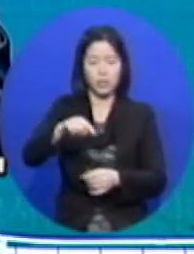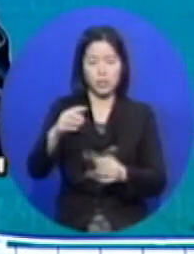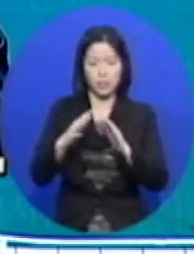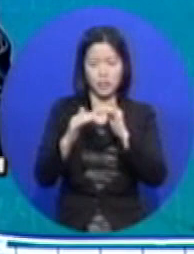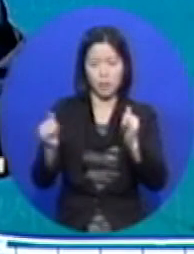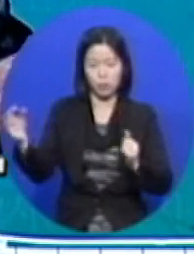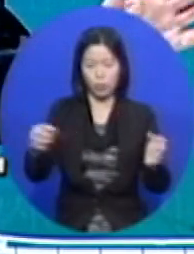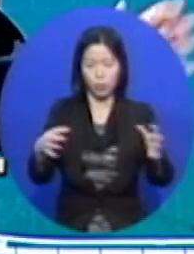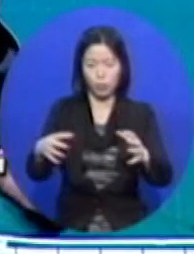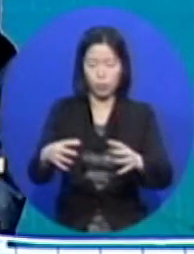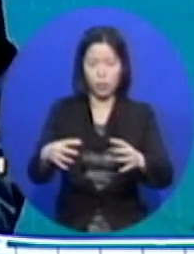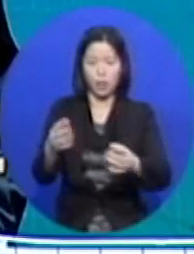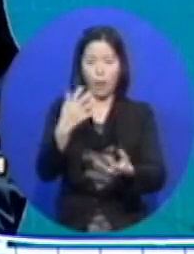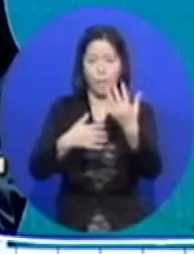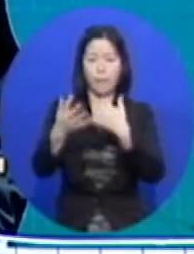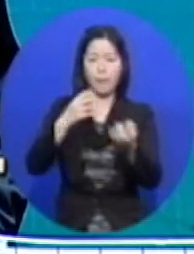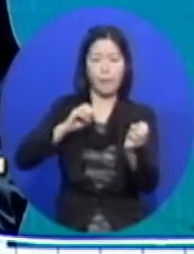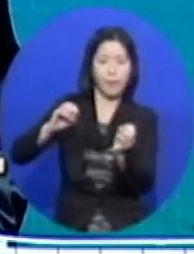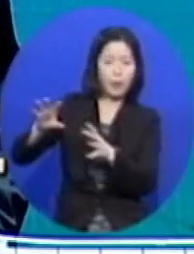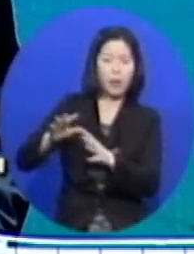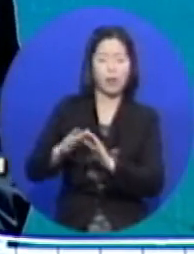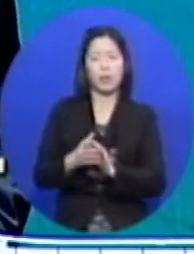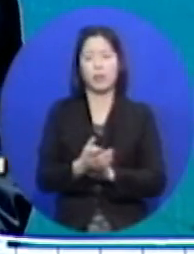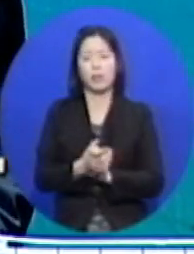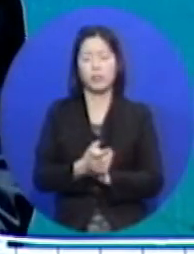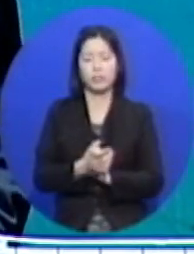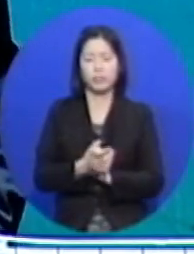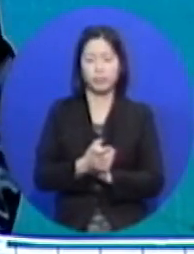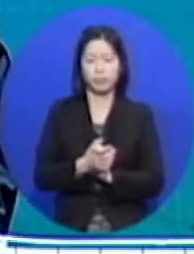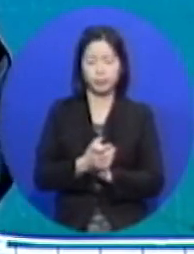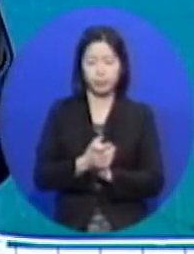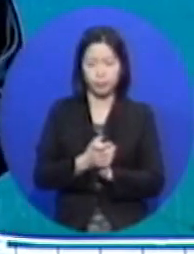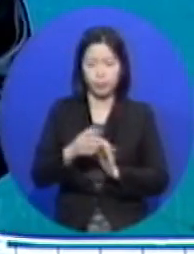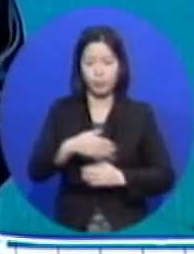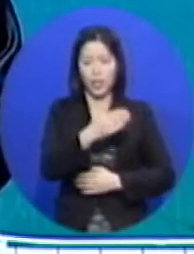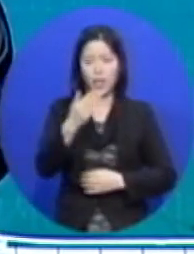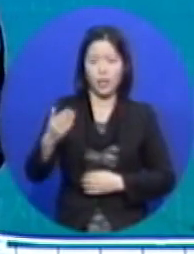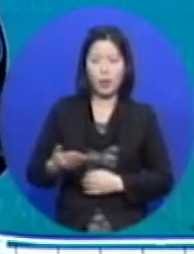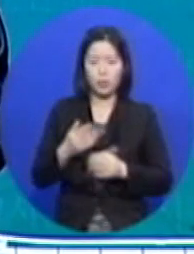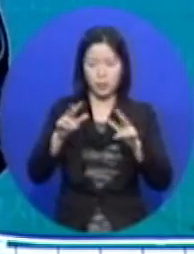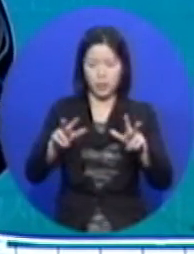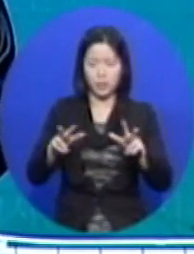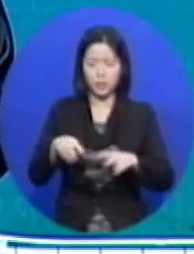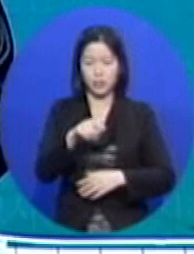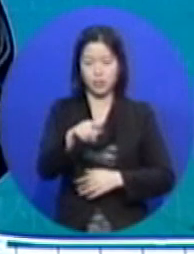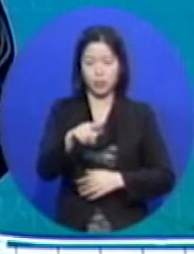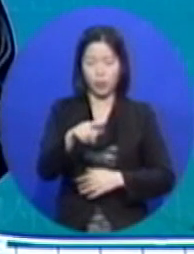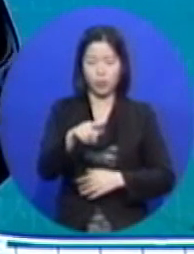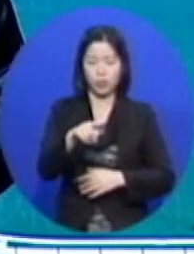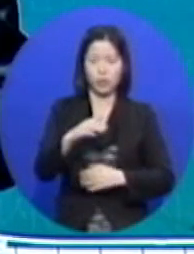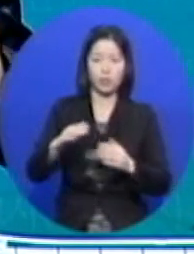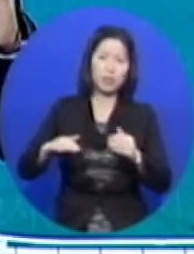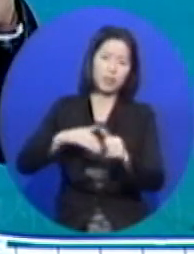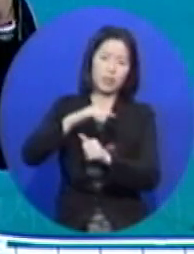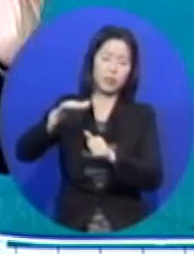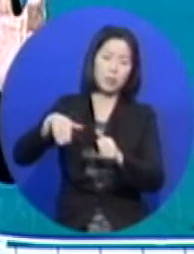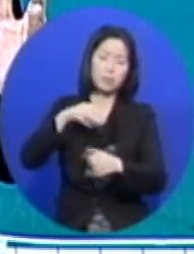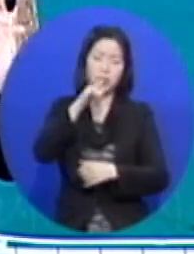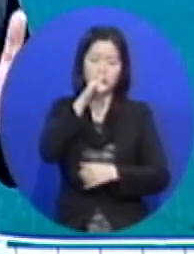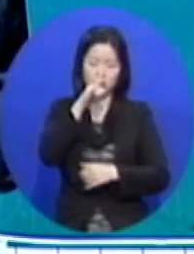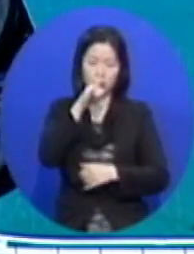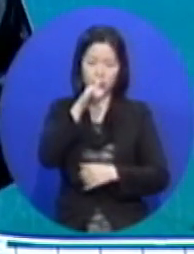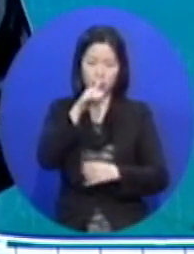불에 던져 사라는 이라 여러분이 지금 이런 처지에 있는 이유가 예수님 안에